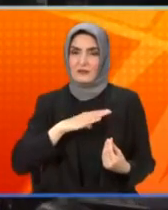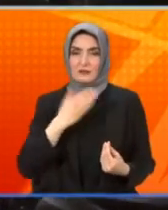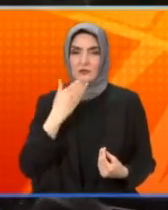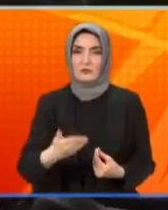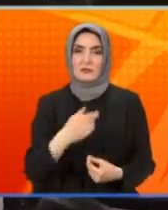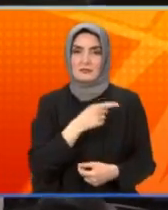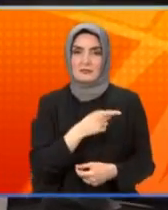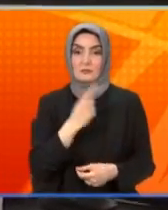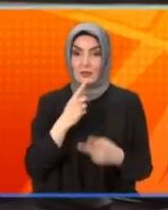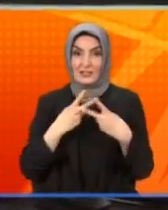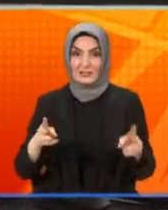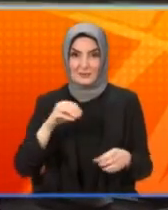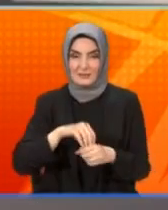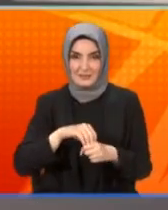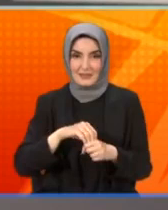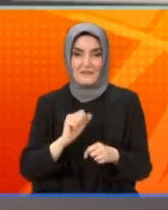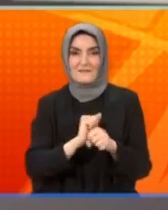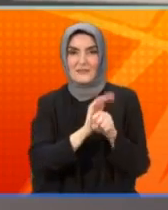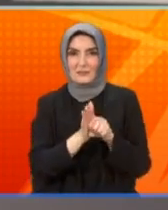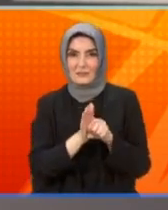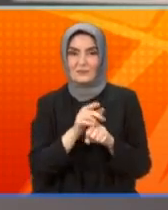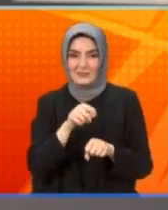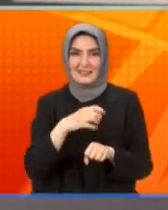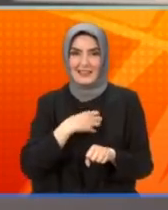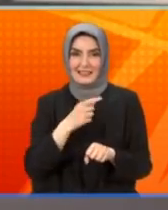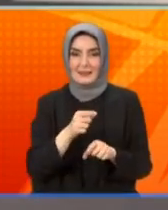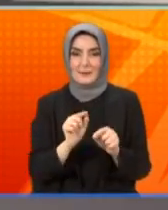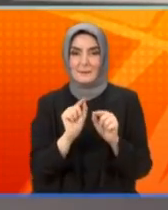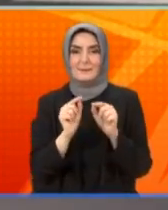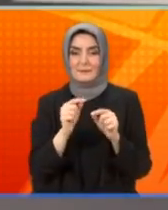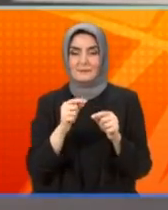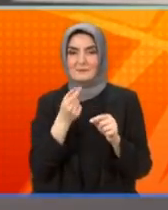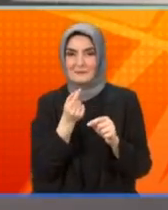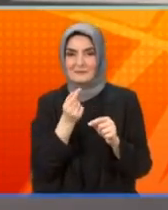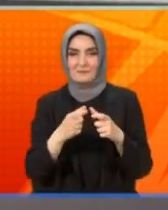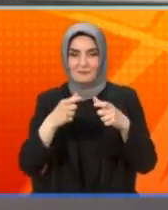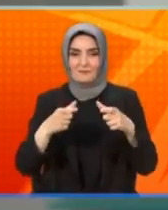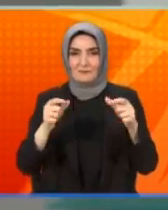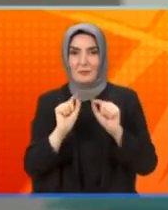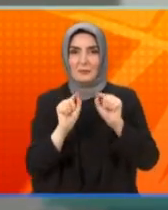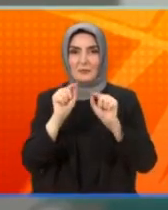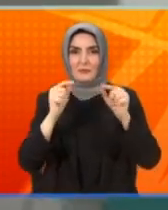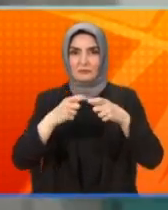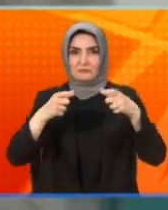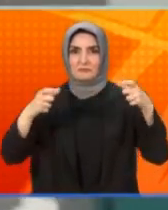ilacın virüsün kendini kopyalamasını engellediği, bu sayede koronavirüsün çoğalmasının önüne geçtiği belirtildi.